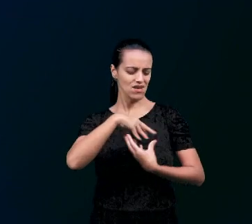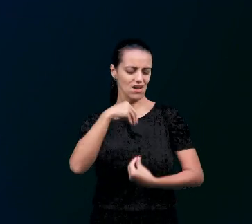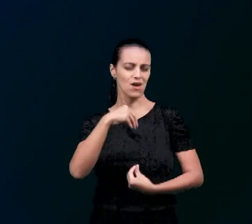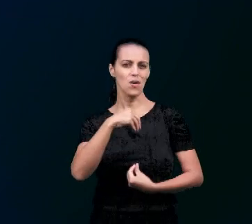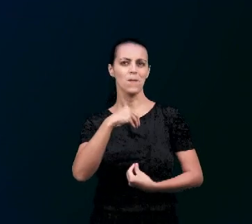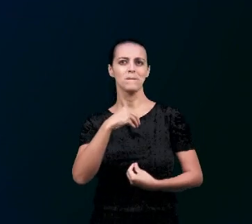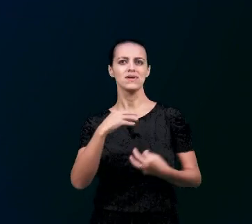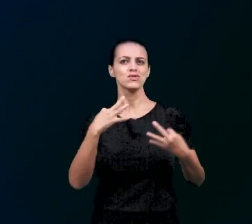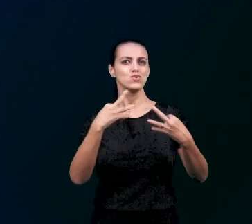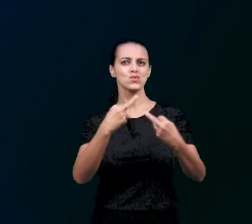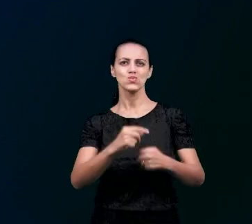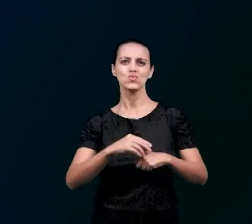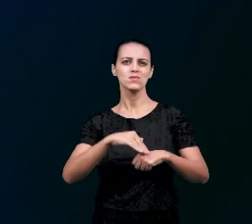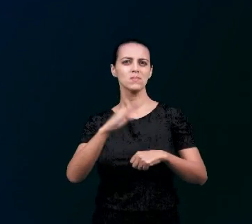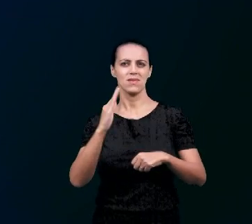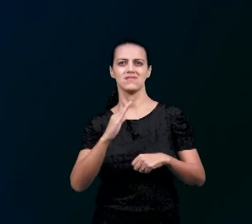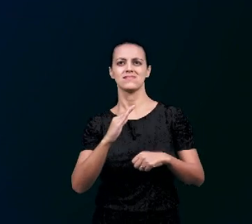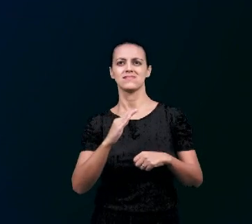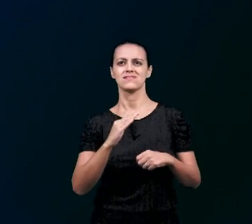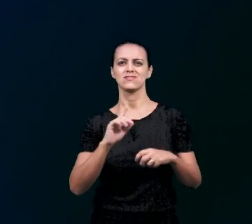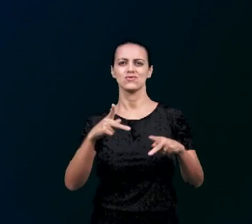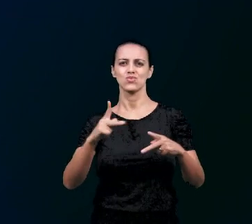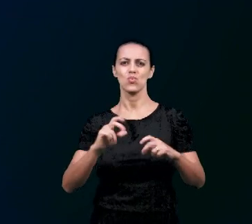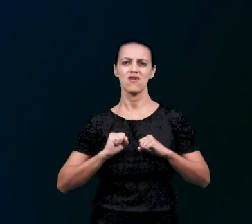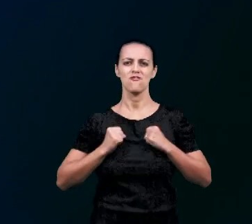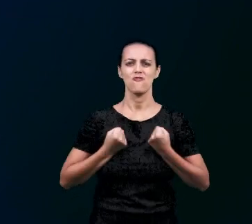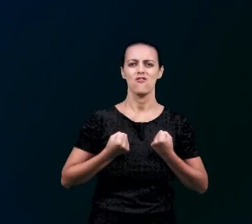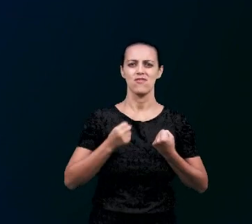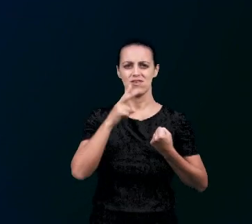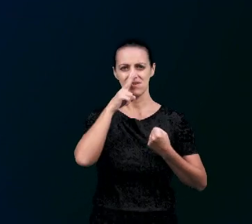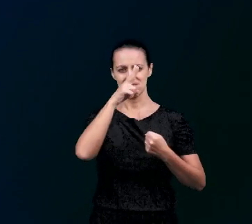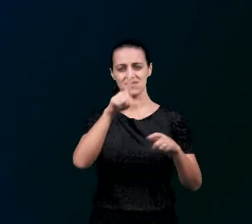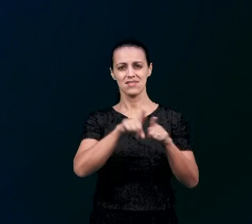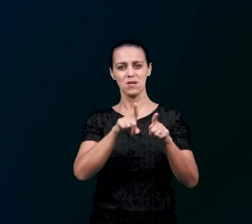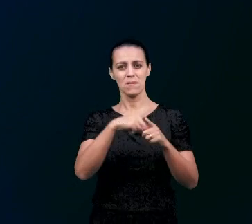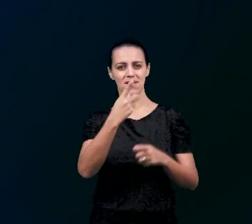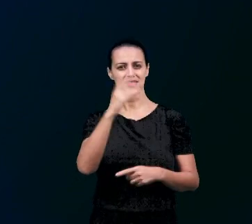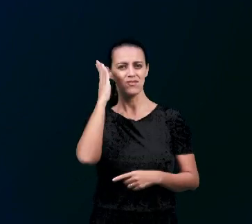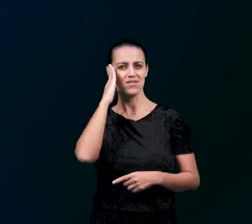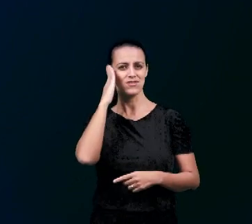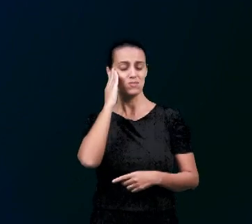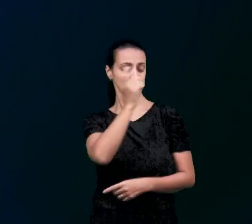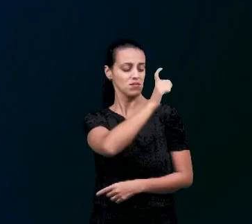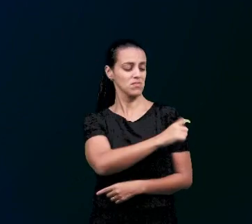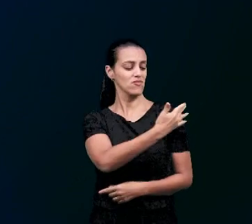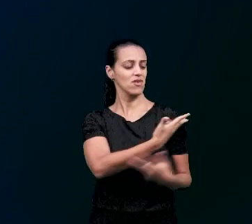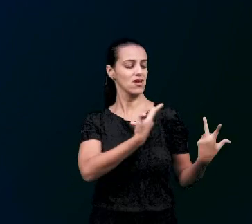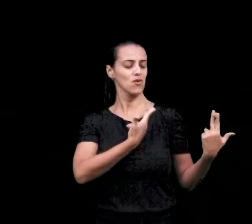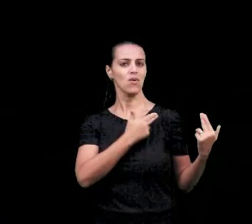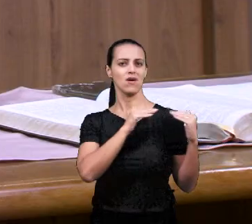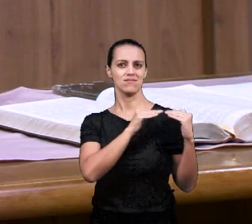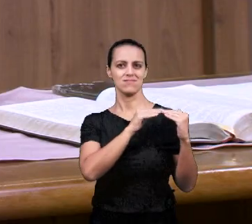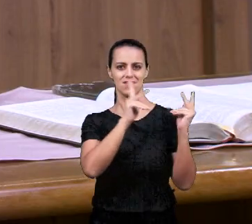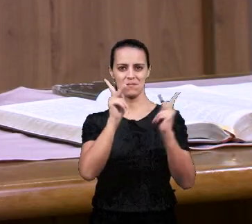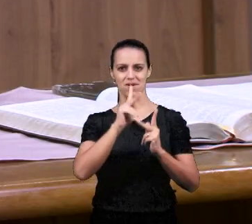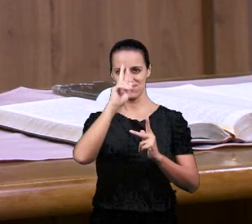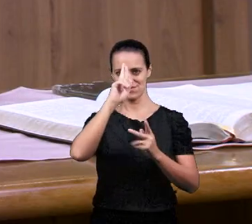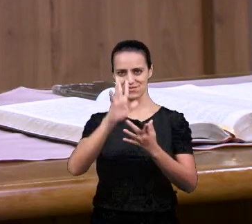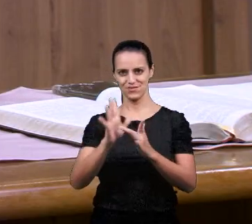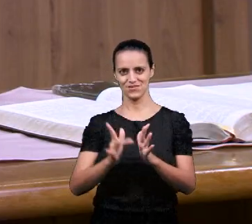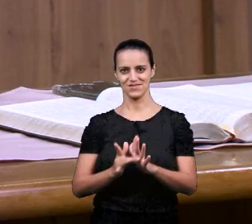de toutes tes forces et de toute ta compréhension et à ton prochain comme à toi-même. La paix du Seigneur